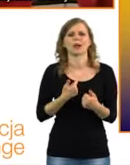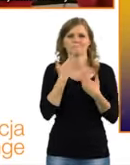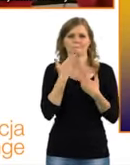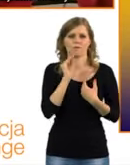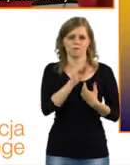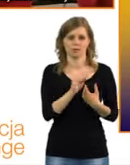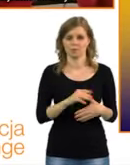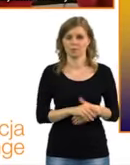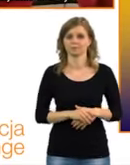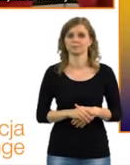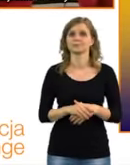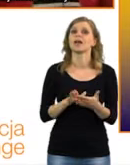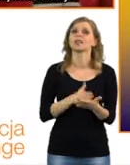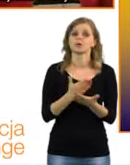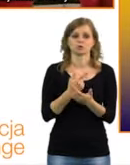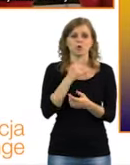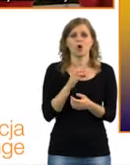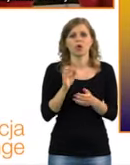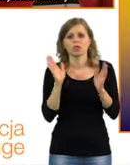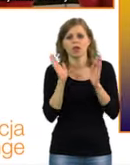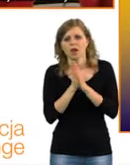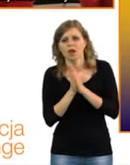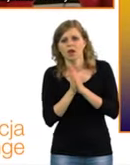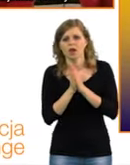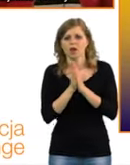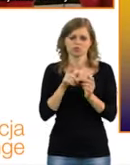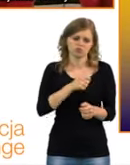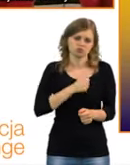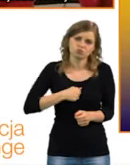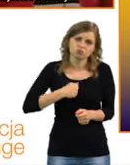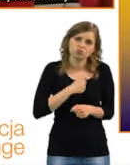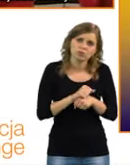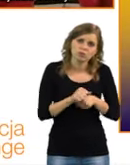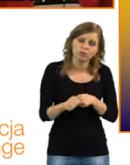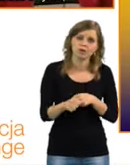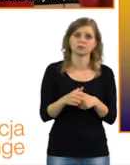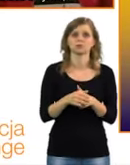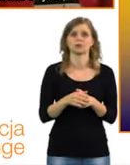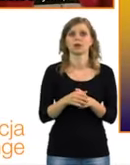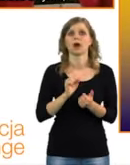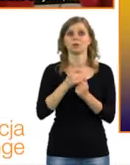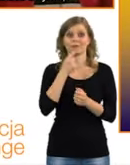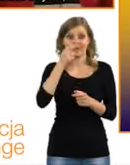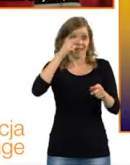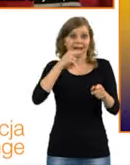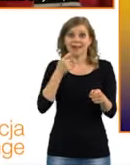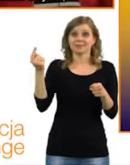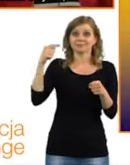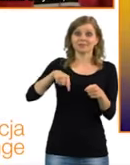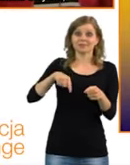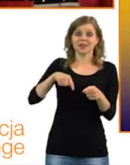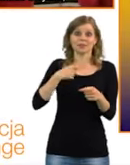zdań, które do nich mówimy. Mówimy: ojej, jaki jesteś smutny. A powiemy,